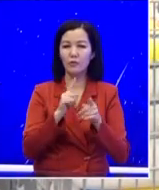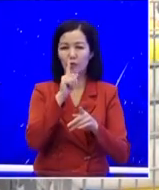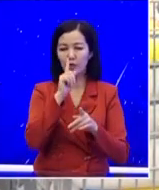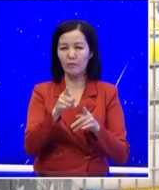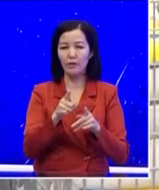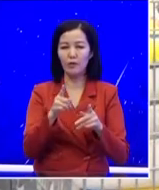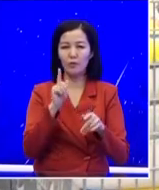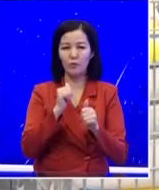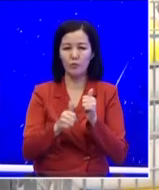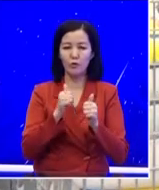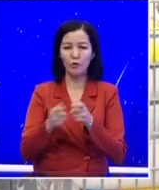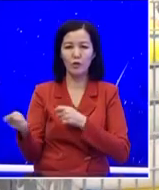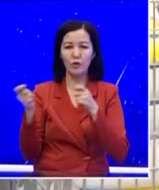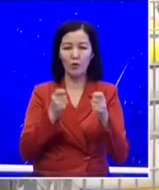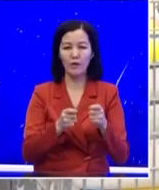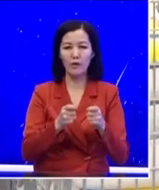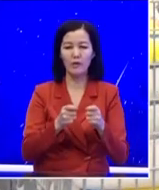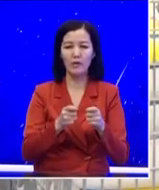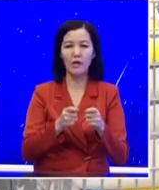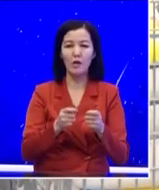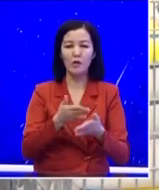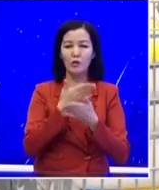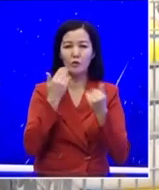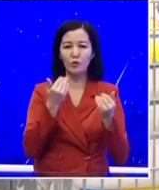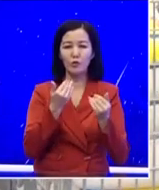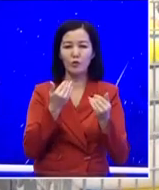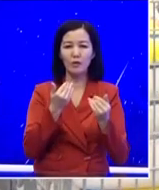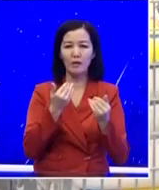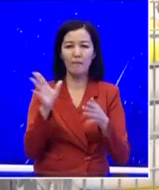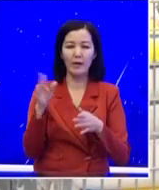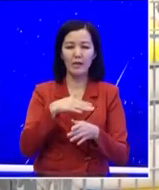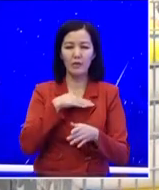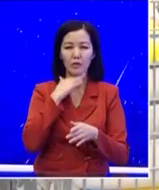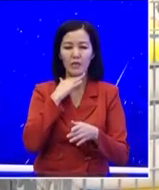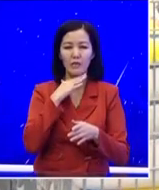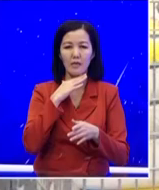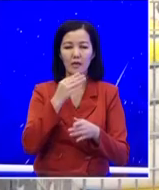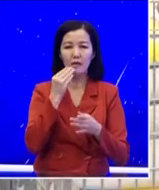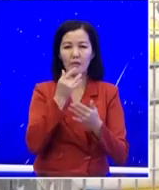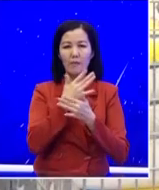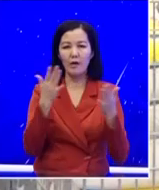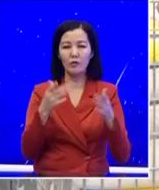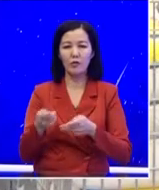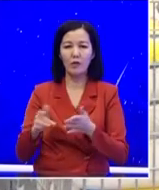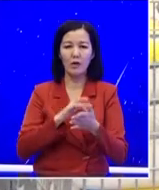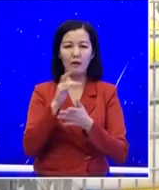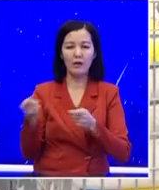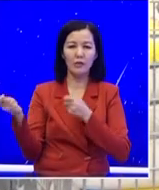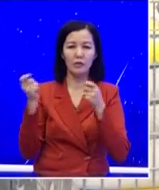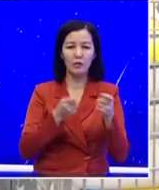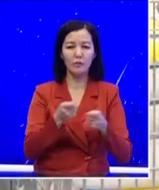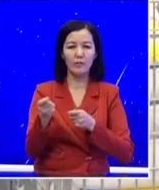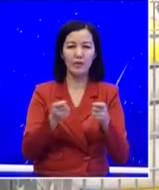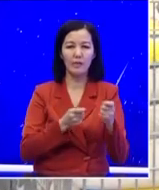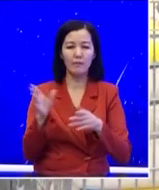тауар жеткізіліп тұрады. Тауар бітіп қалады деуге ешқандай негіз жоқ. Уақытымен азық-түлік алып, қалаға жеткізілуіне жергілікті